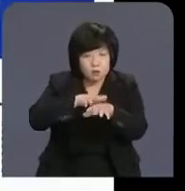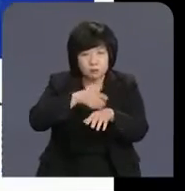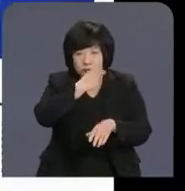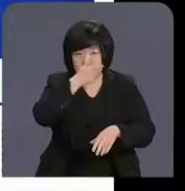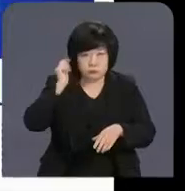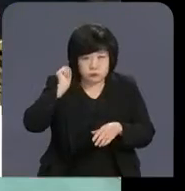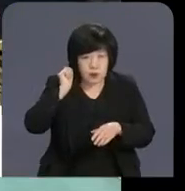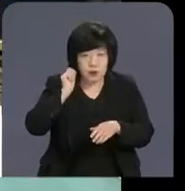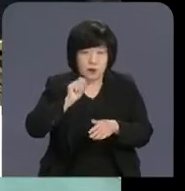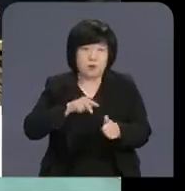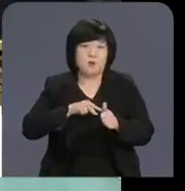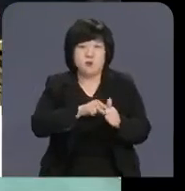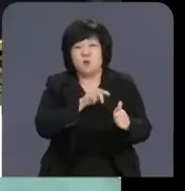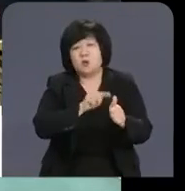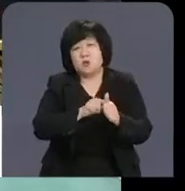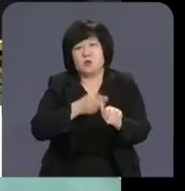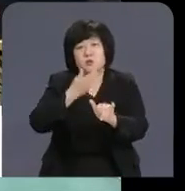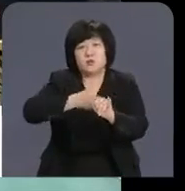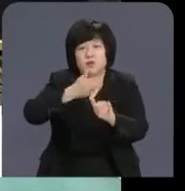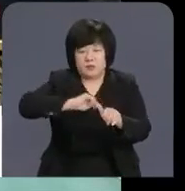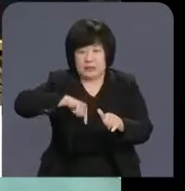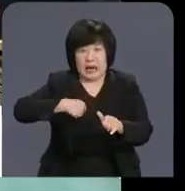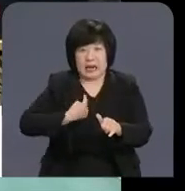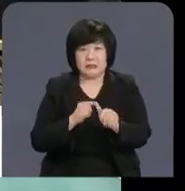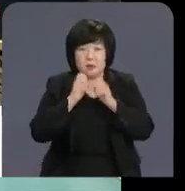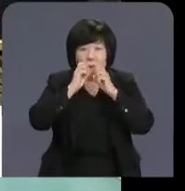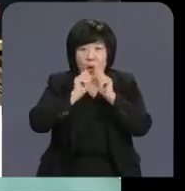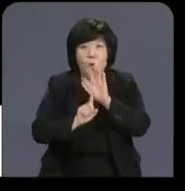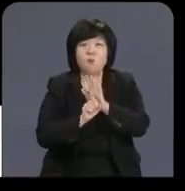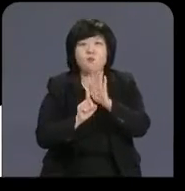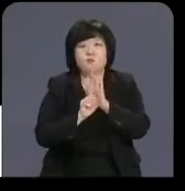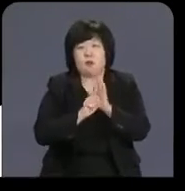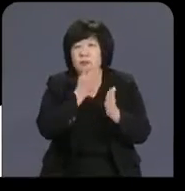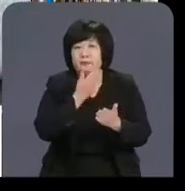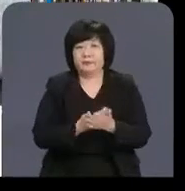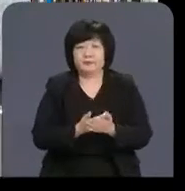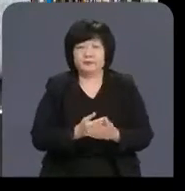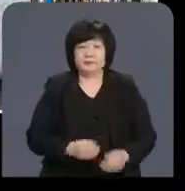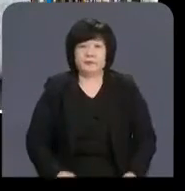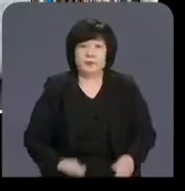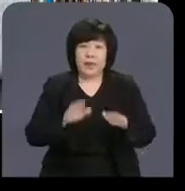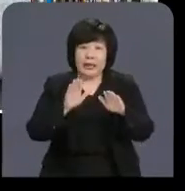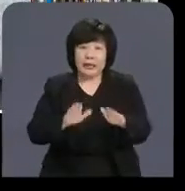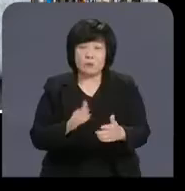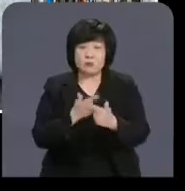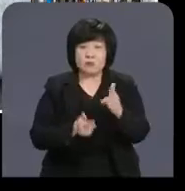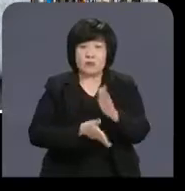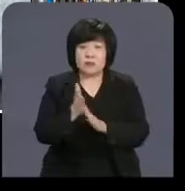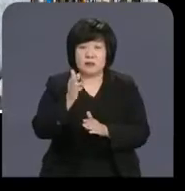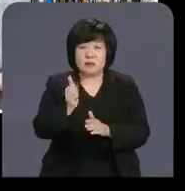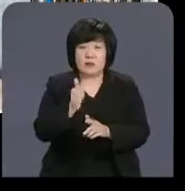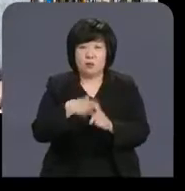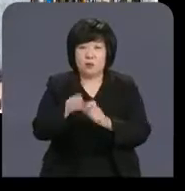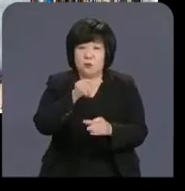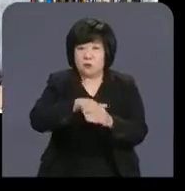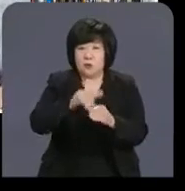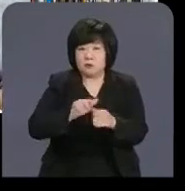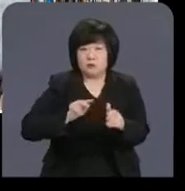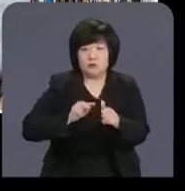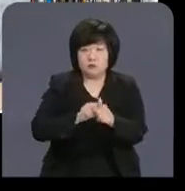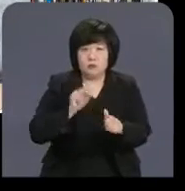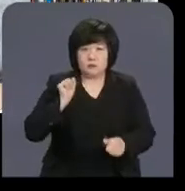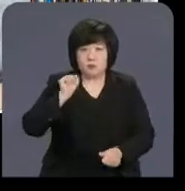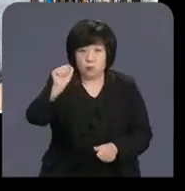이들 후보에게는 유튜브가 자신을 알리는 소통 창구입니다. 이번 부산시장 보궐선거에 출마한 후보들